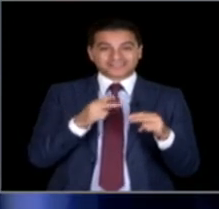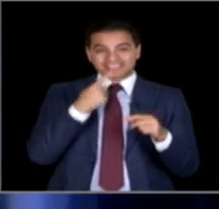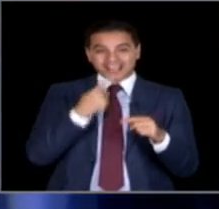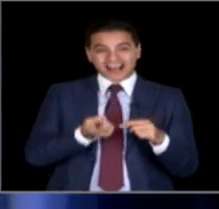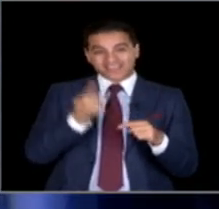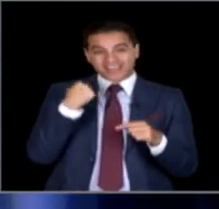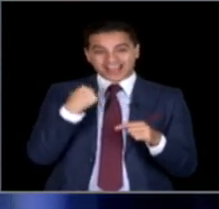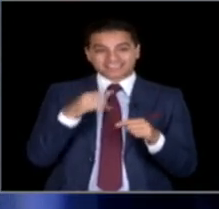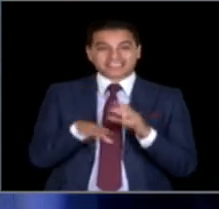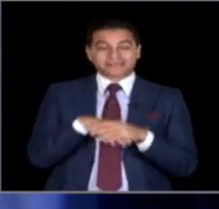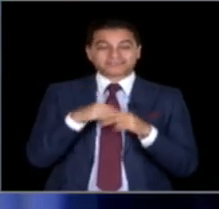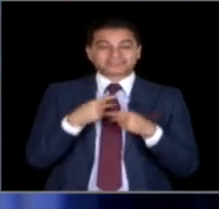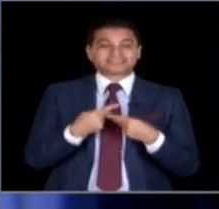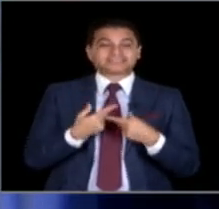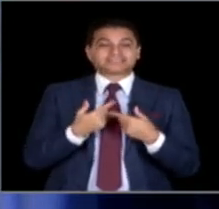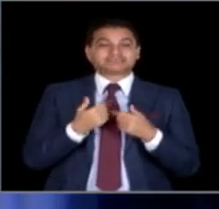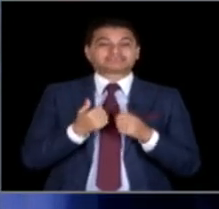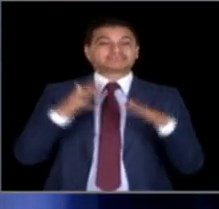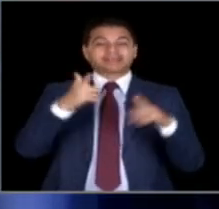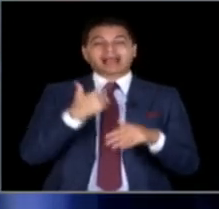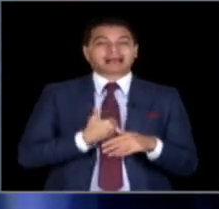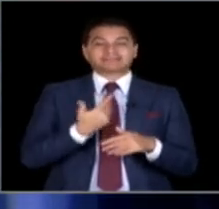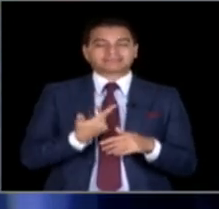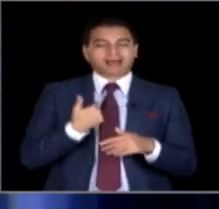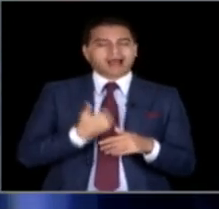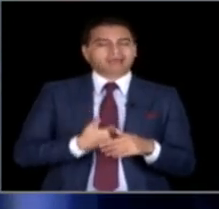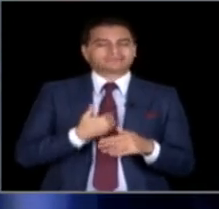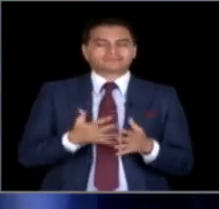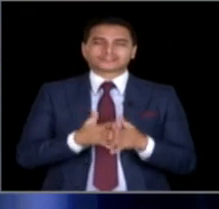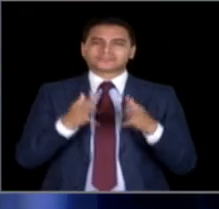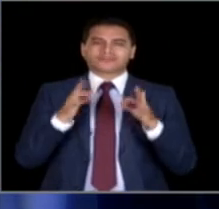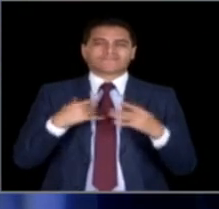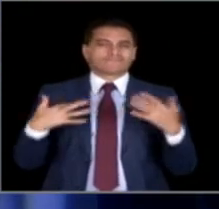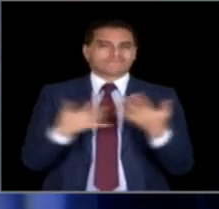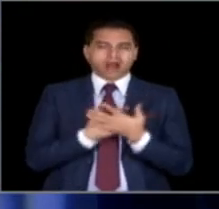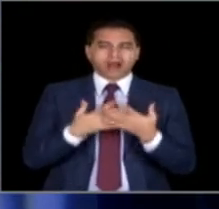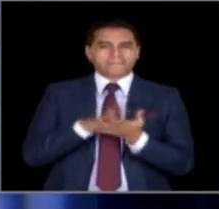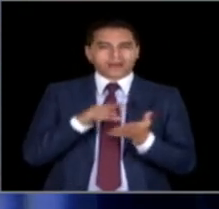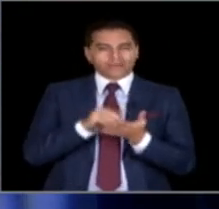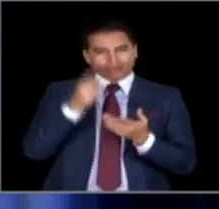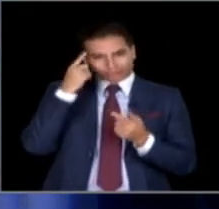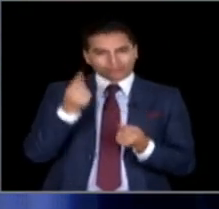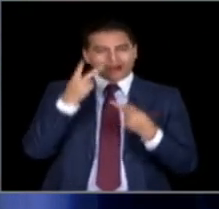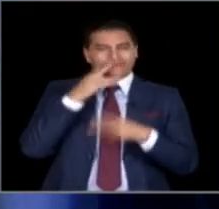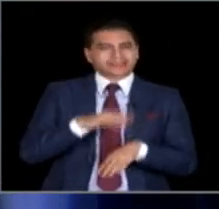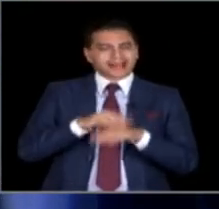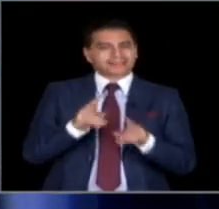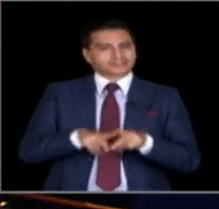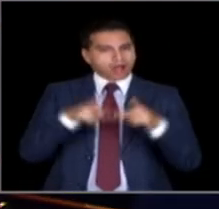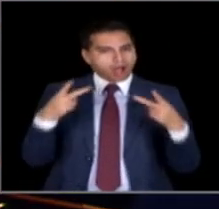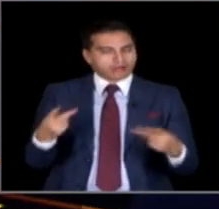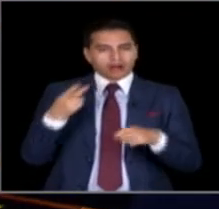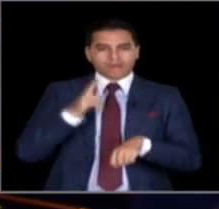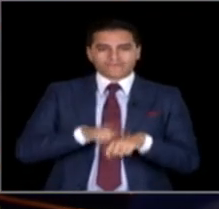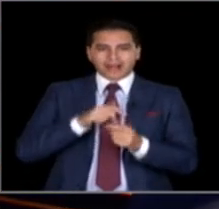ايه؟ بيمثل لي حاجات كتير، ان الى حد ما بدات ثقافه الناس فعلا تتغير زي ما